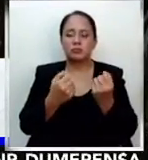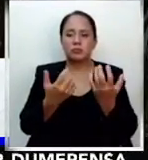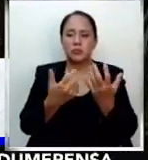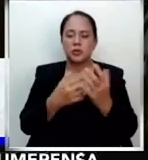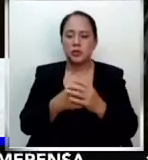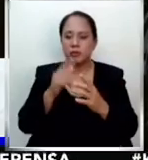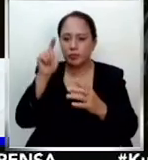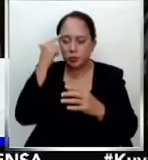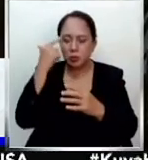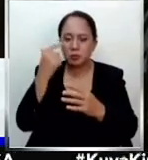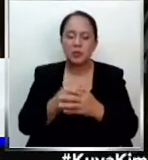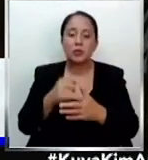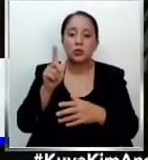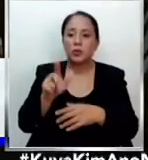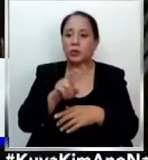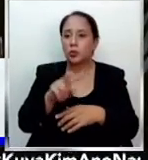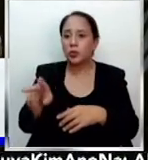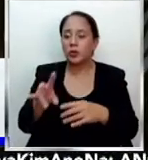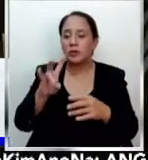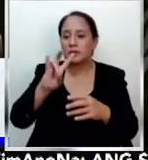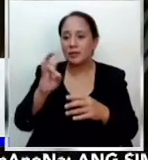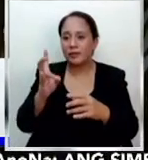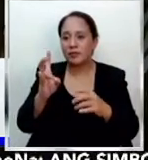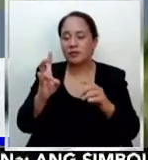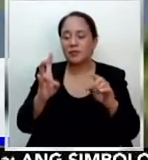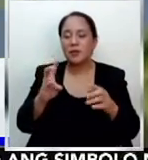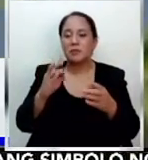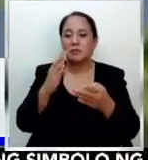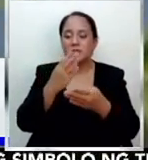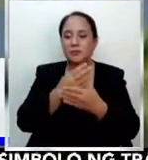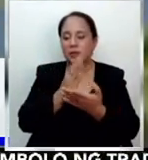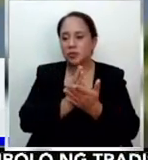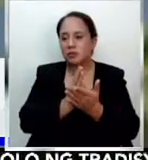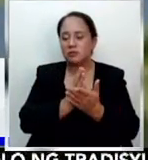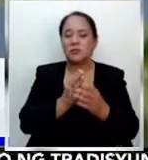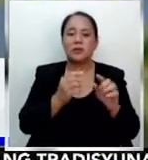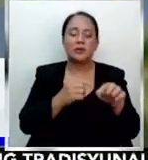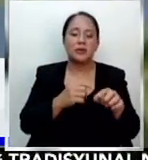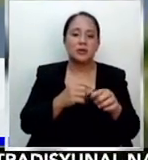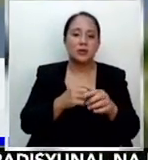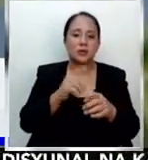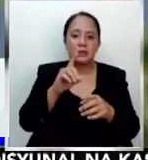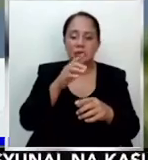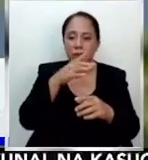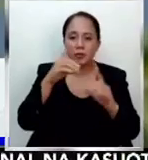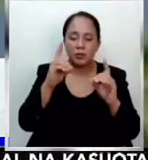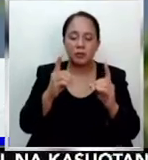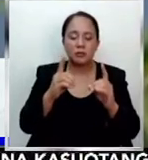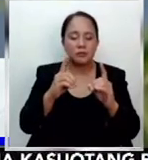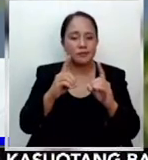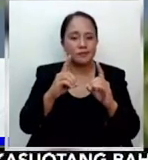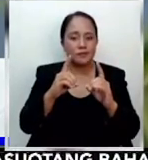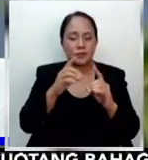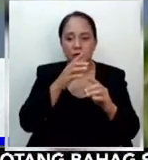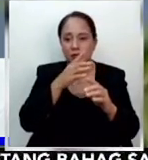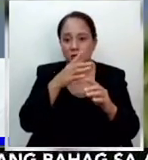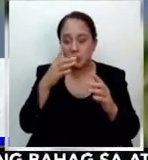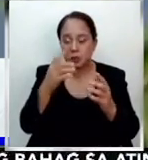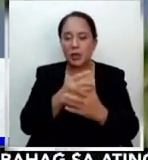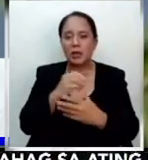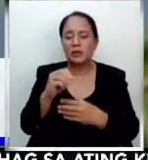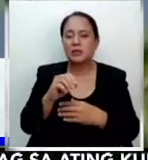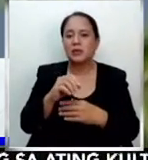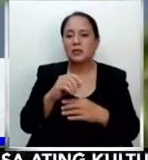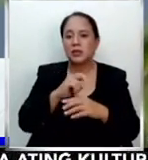budget, pang-7 ang pinagsamang budget ng DA at National Irrigation Administration sa may pinakamataas na pondo